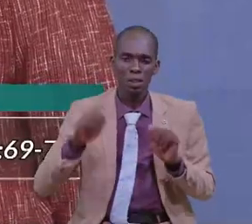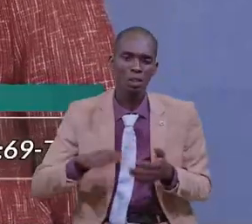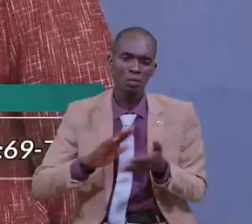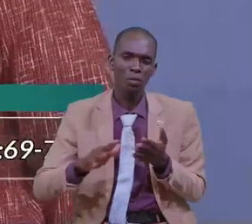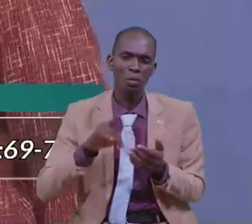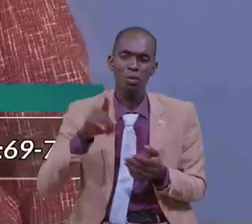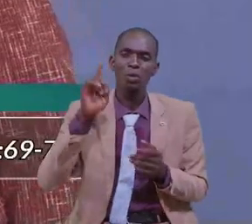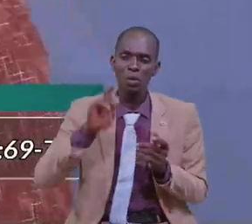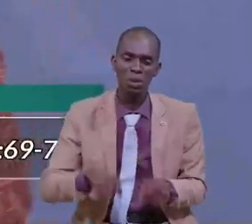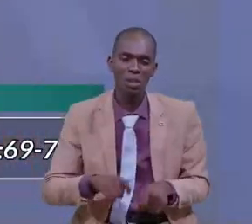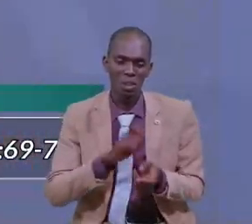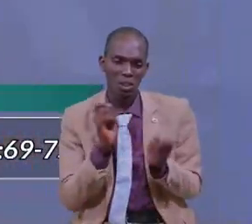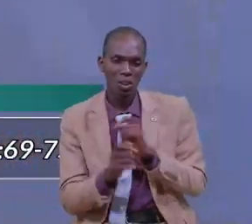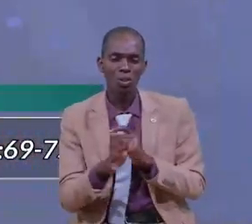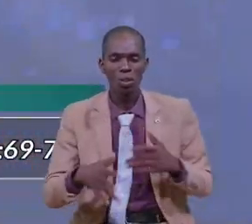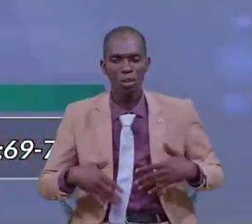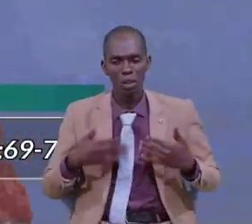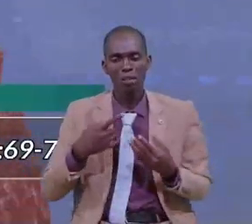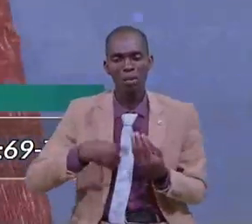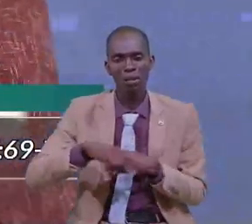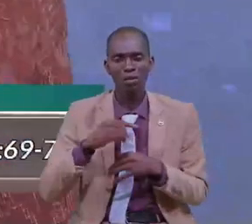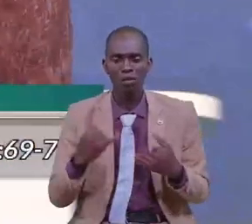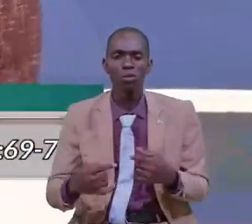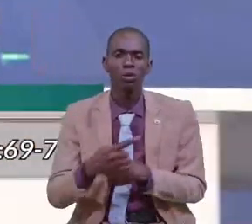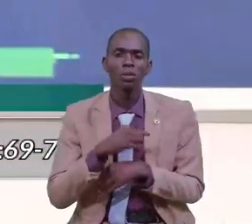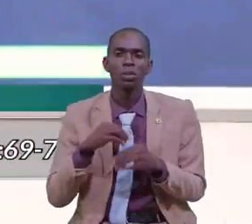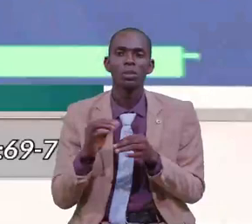vie. Il va changer aussi ta vie aujourd'hui au nom de Jésus.